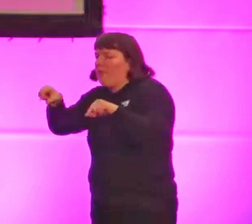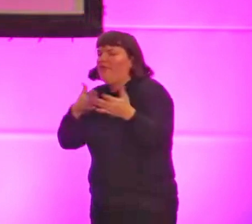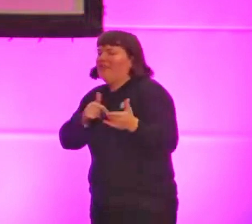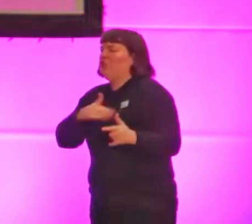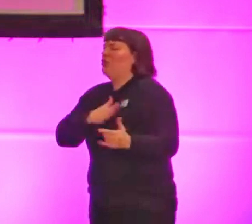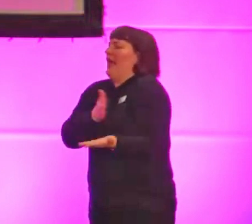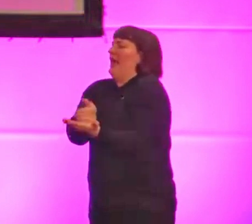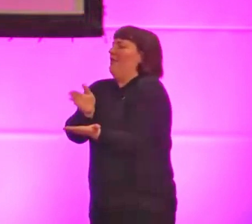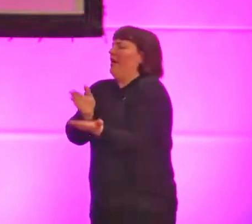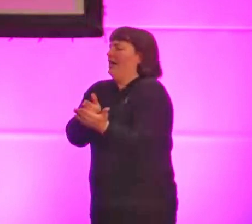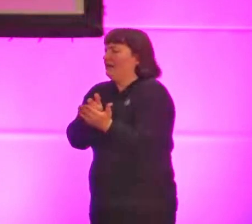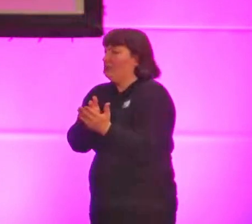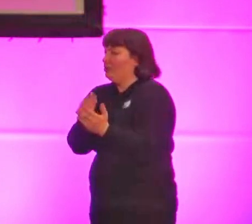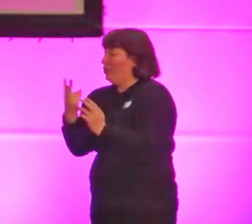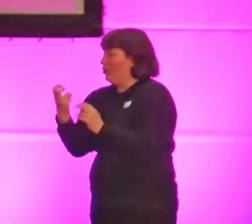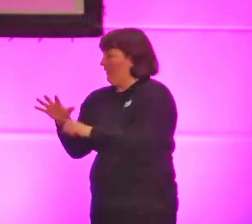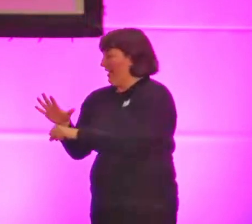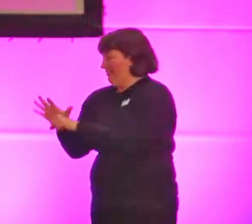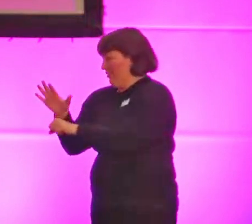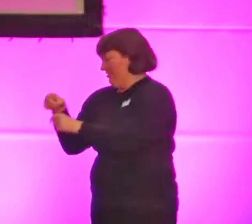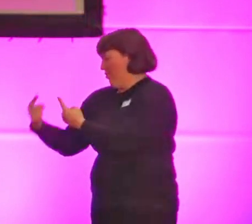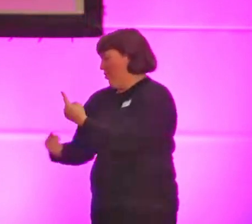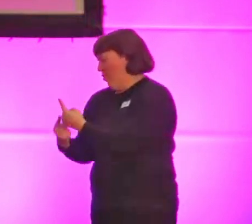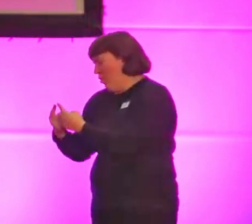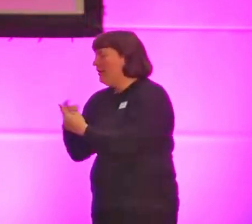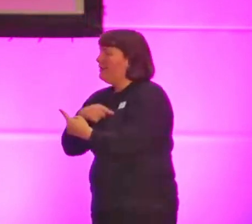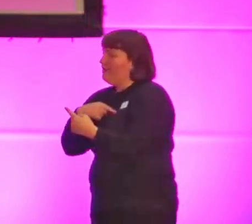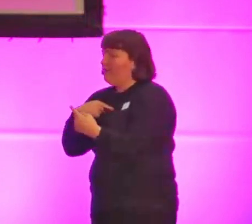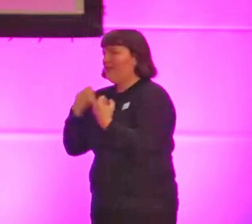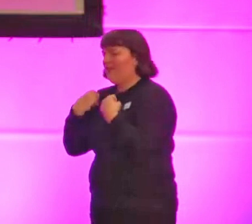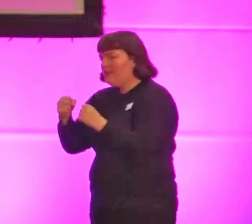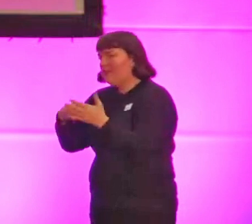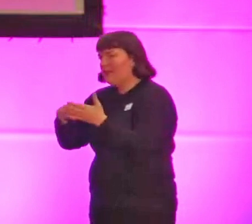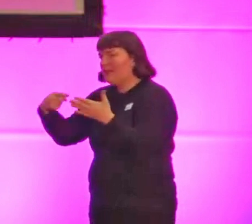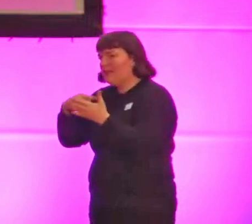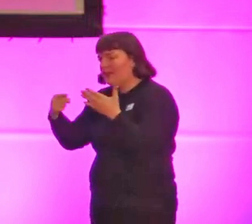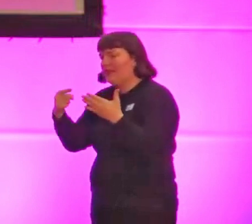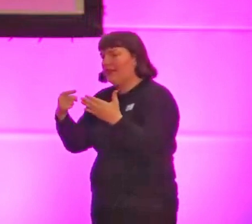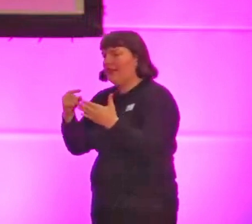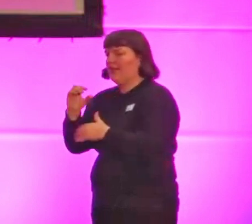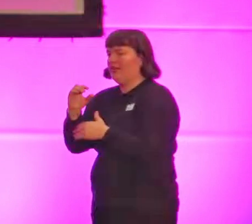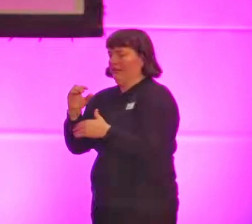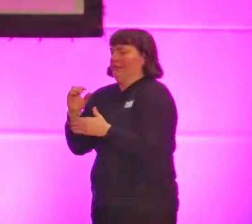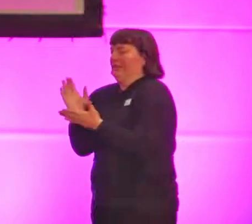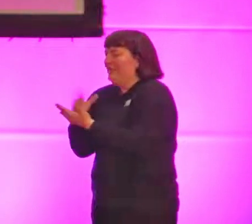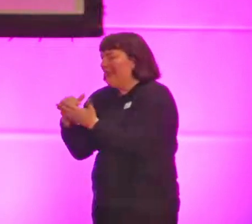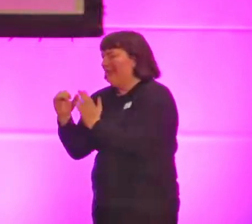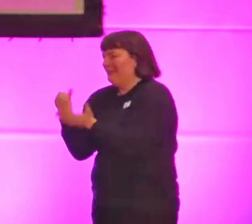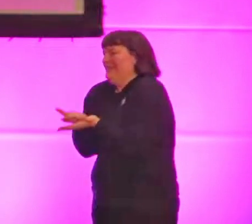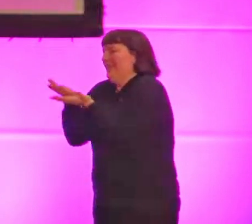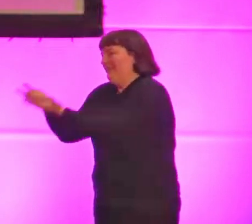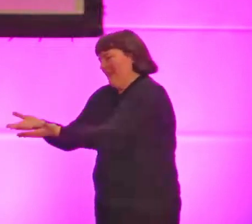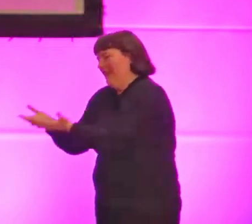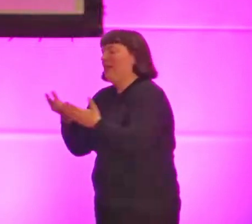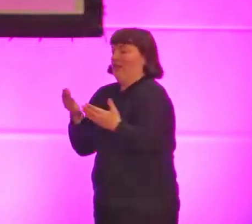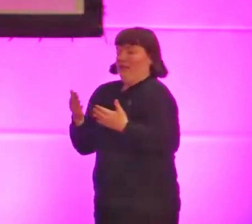Och 2015 så gjorde vi en så kallad successiv delgivning. Kanske lite innovativt,